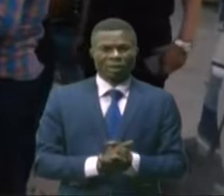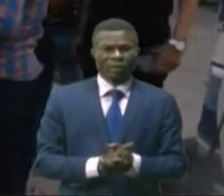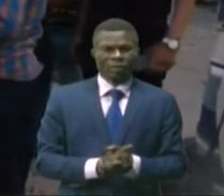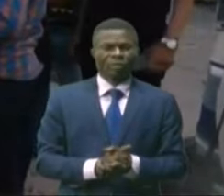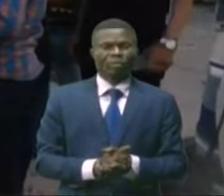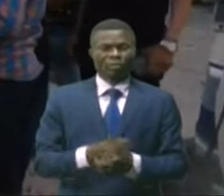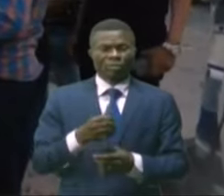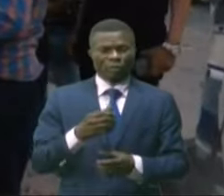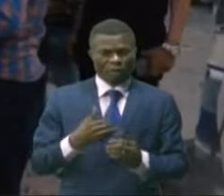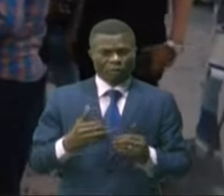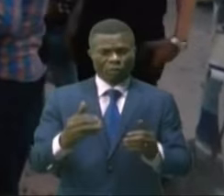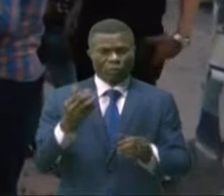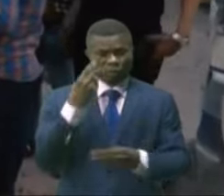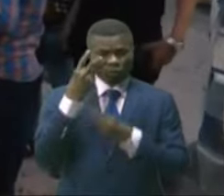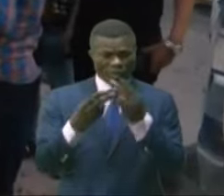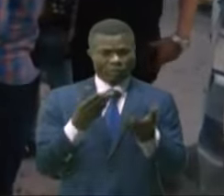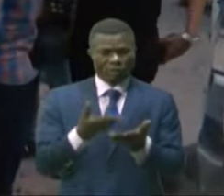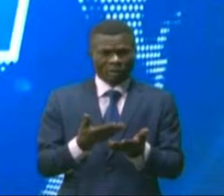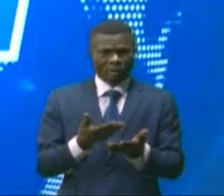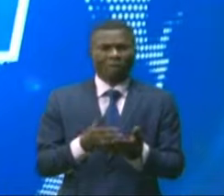sports dans la commune de Kazavubu.